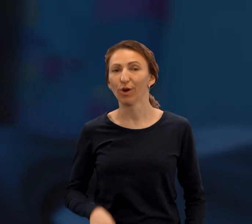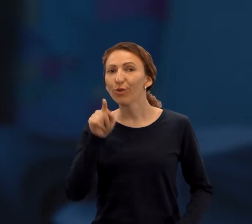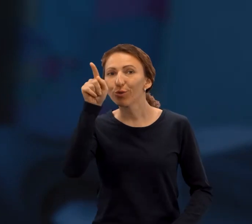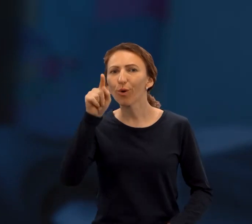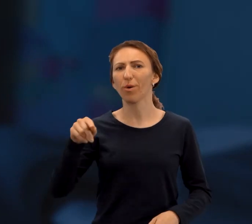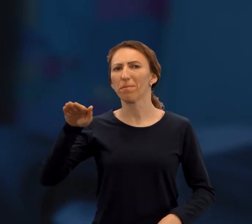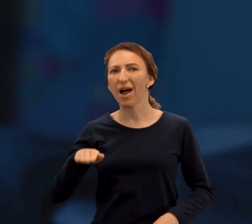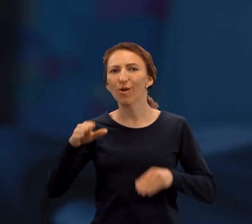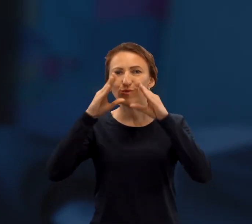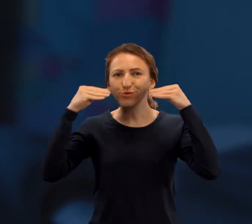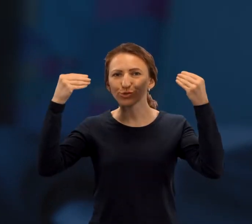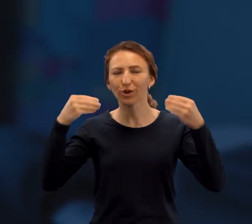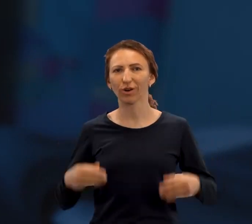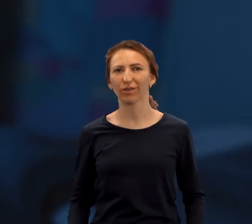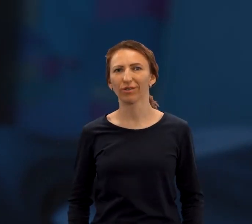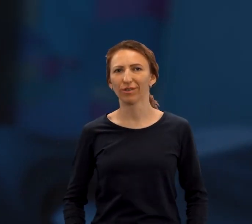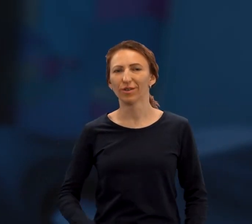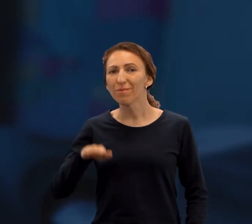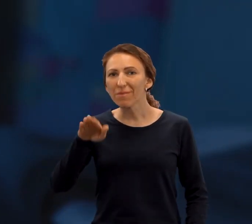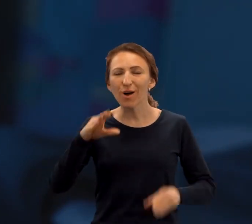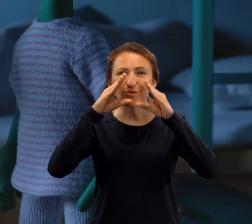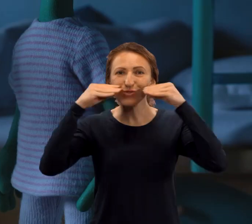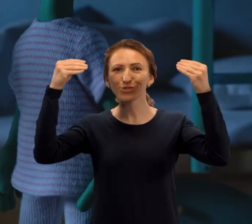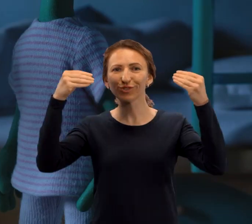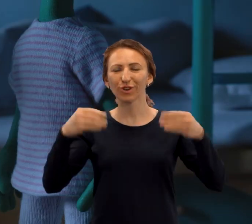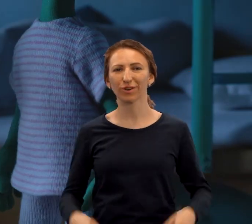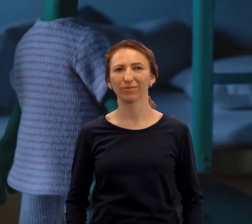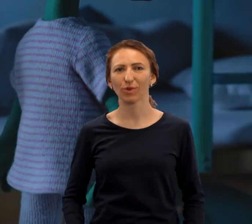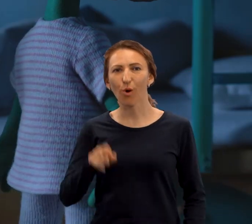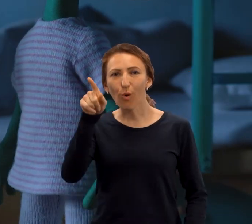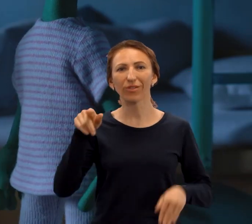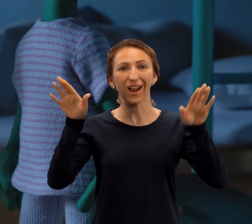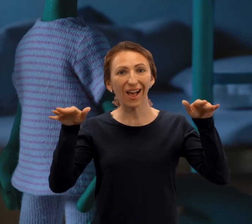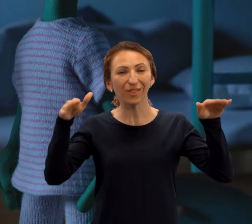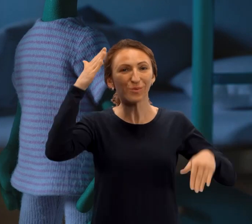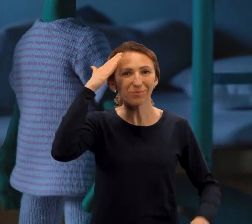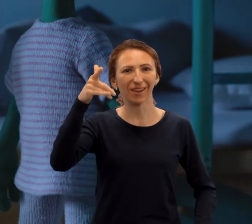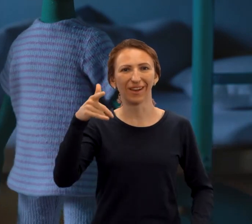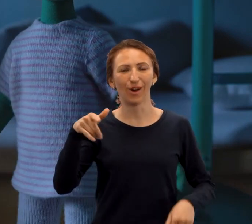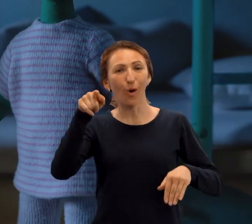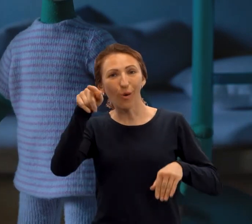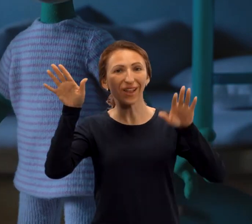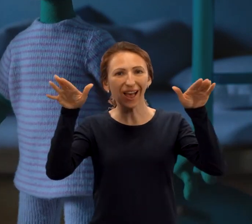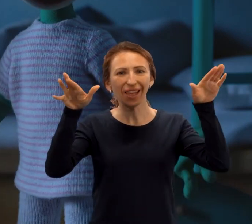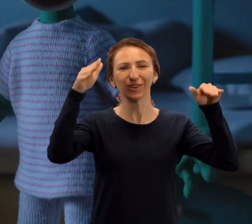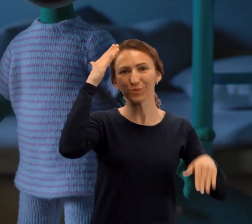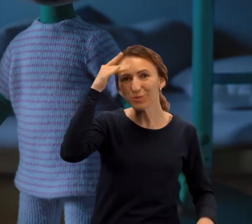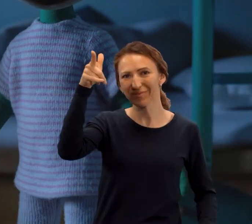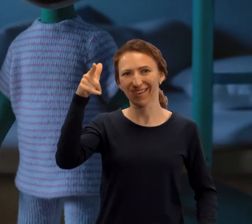mały wujcio To mały wujcio On umie latać On umie